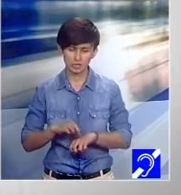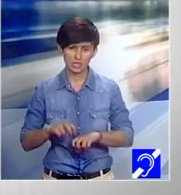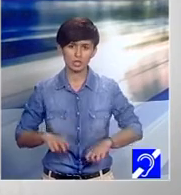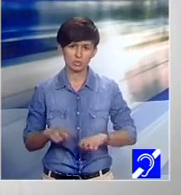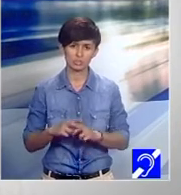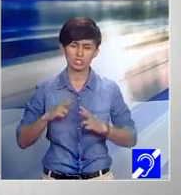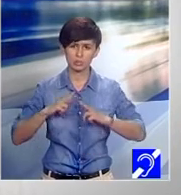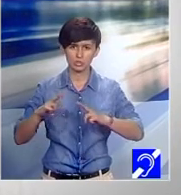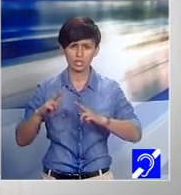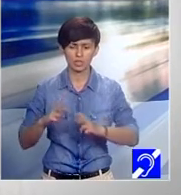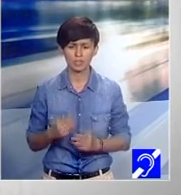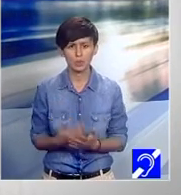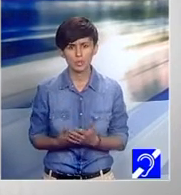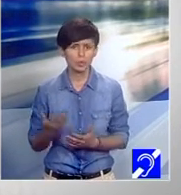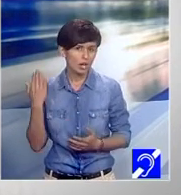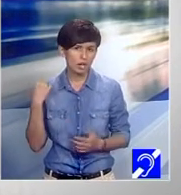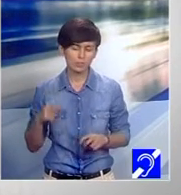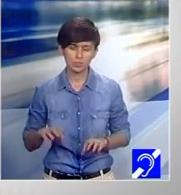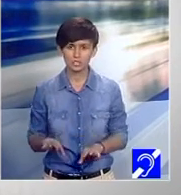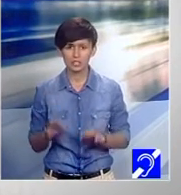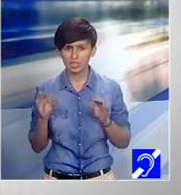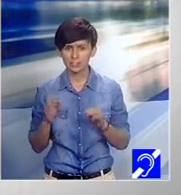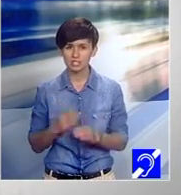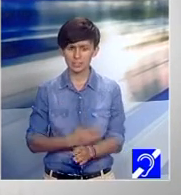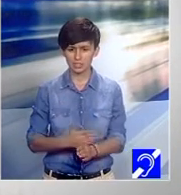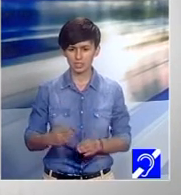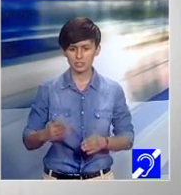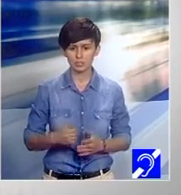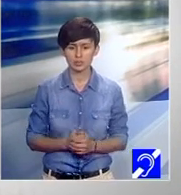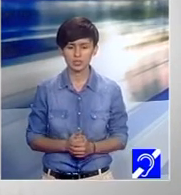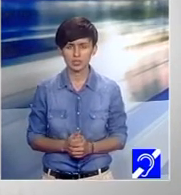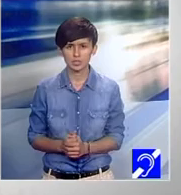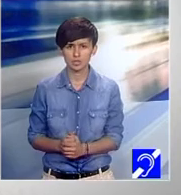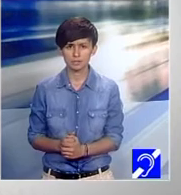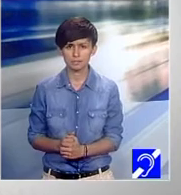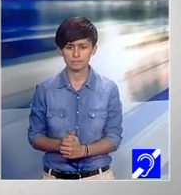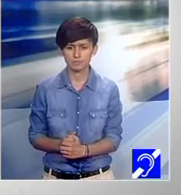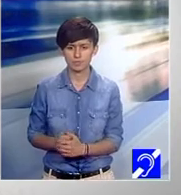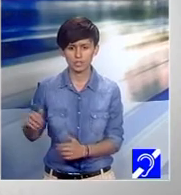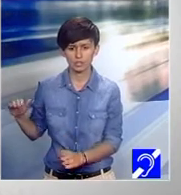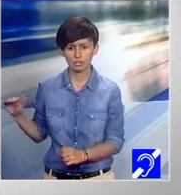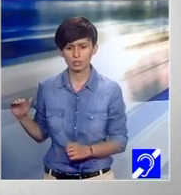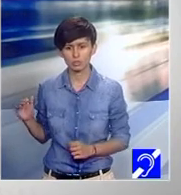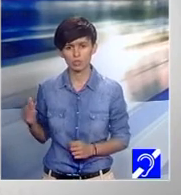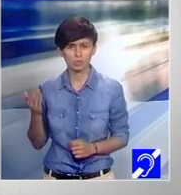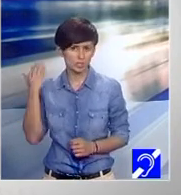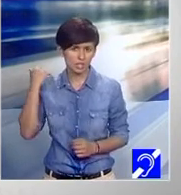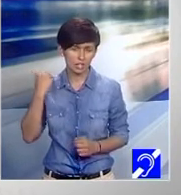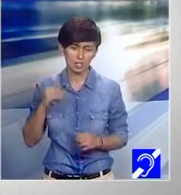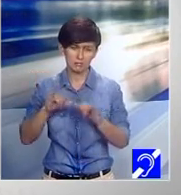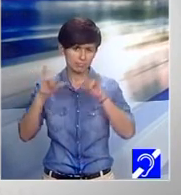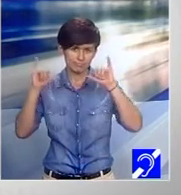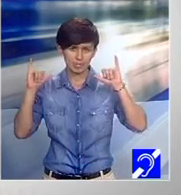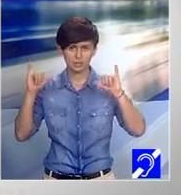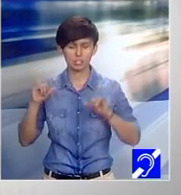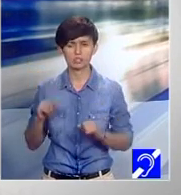depistată tardiv. Asta înseamnă că în loc acel copil să aibă o dezvoltare perfect normală, să meargă la grădiniță,